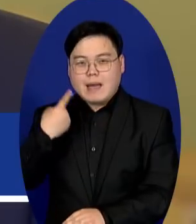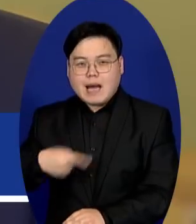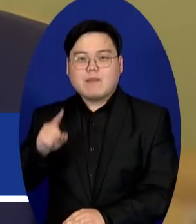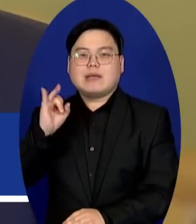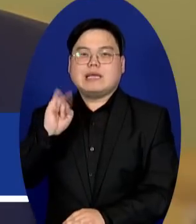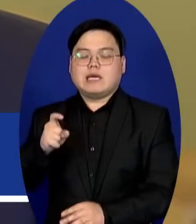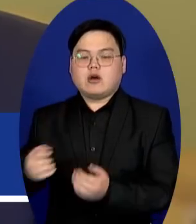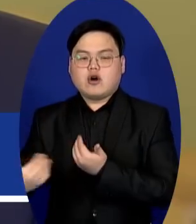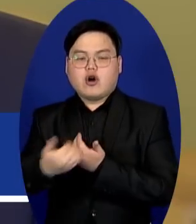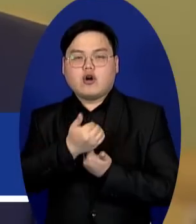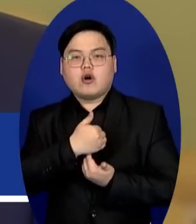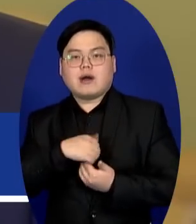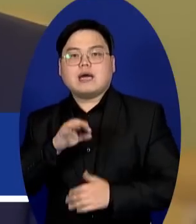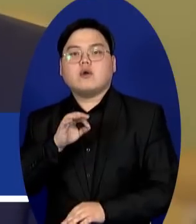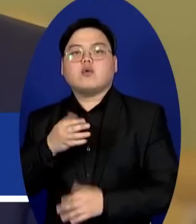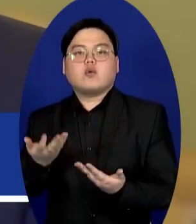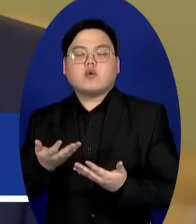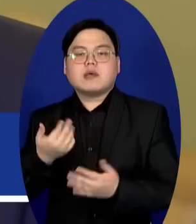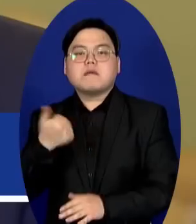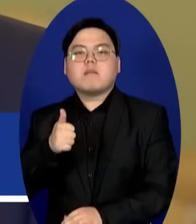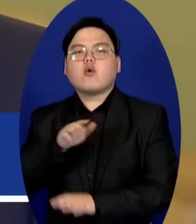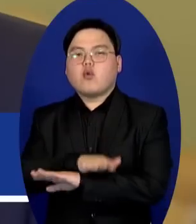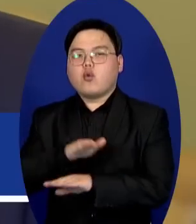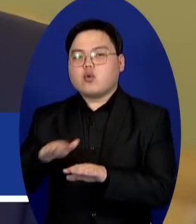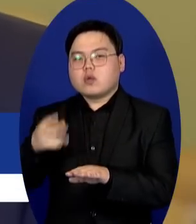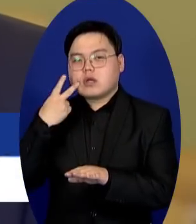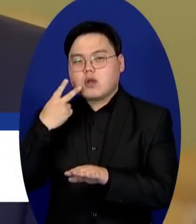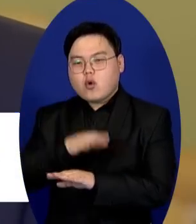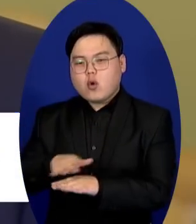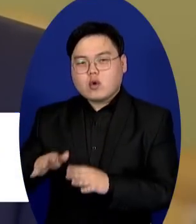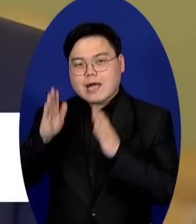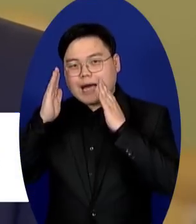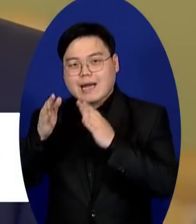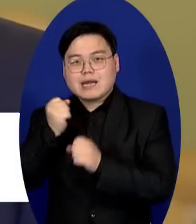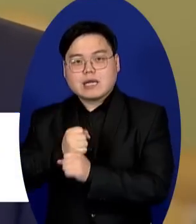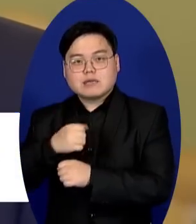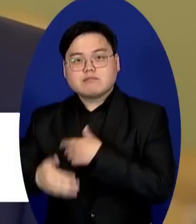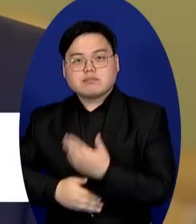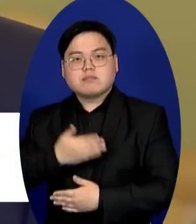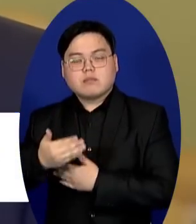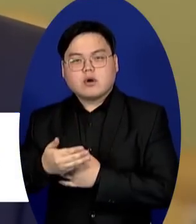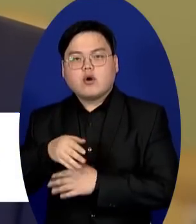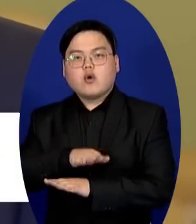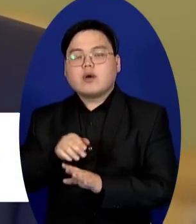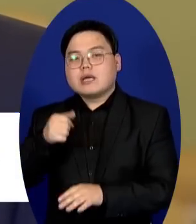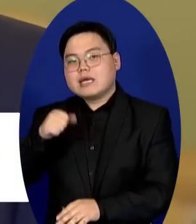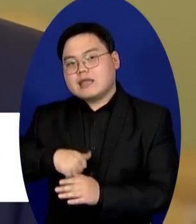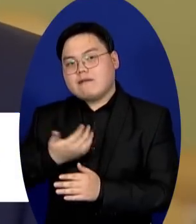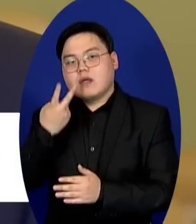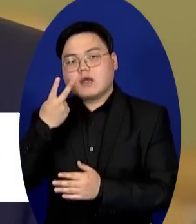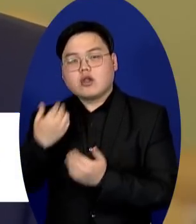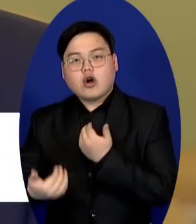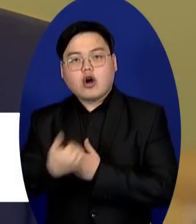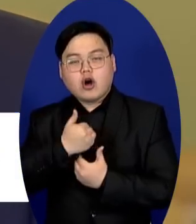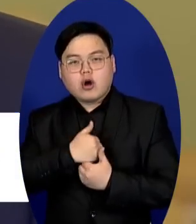оролцож байгаа хэсэг бол хүүхдүүд. Ерөөсөө хүүхдүүд рүү хандсан үйл ажиллагаа байдаг учраас хүүхдүүд энд бол өдөр тутам оролцож байдаг учраас эдний дуу хоолойг